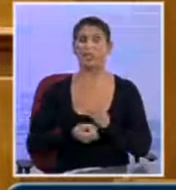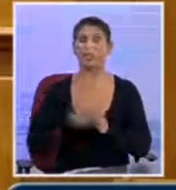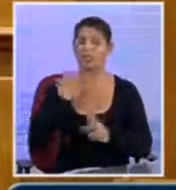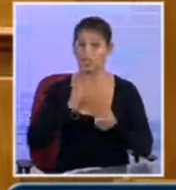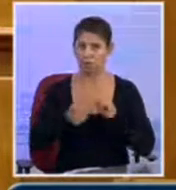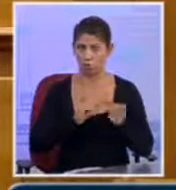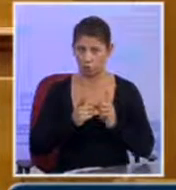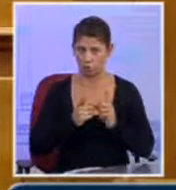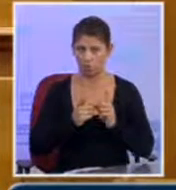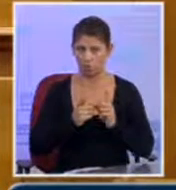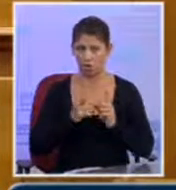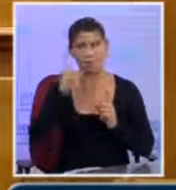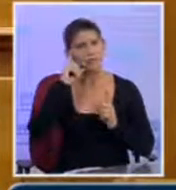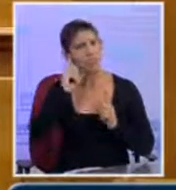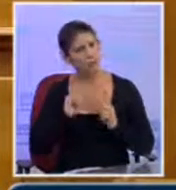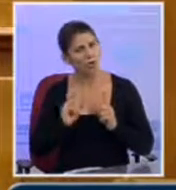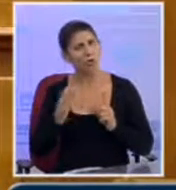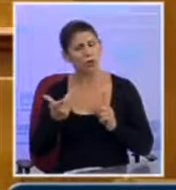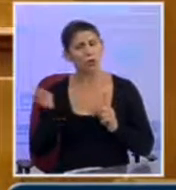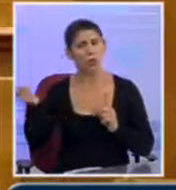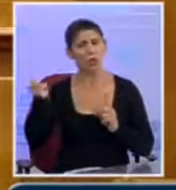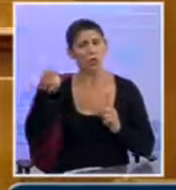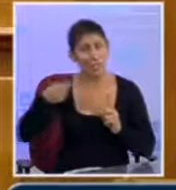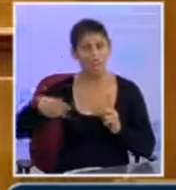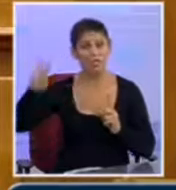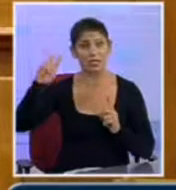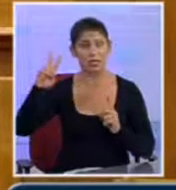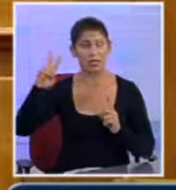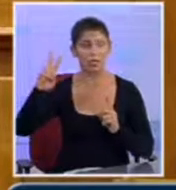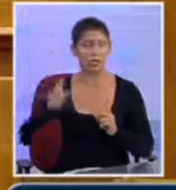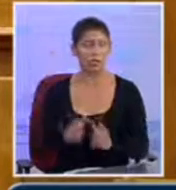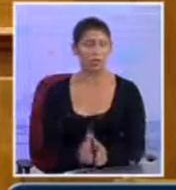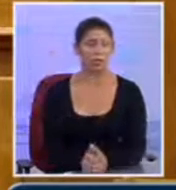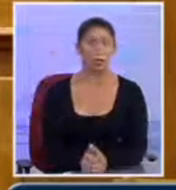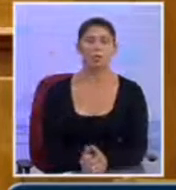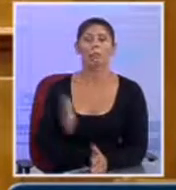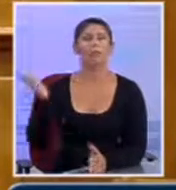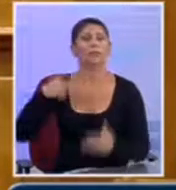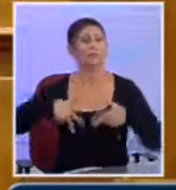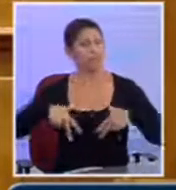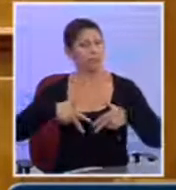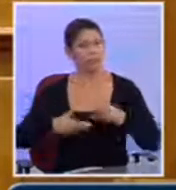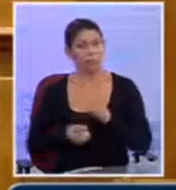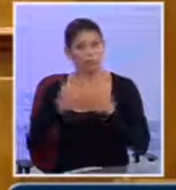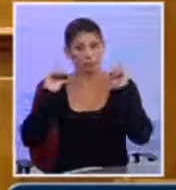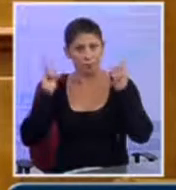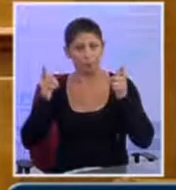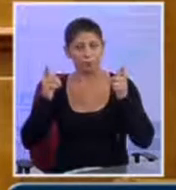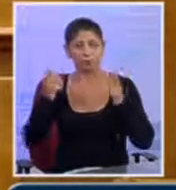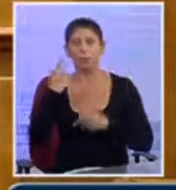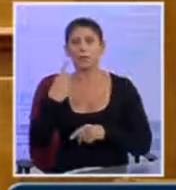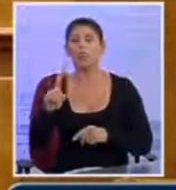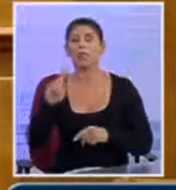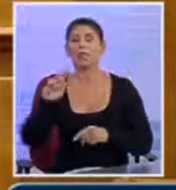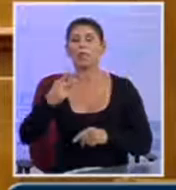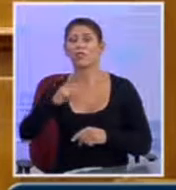συμφωνίας. Γνωρίζαμε ότι το χρέος είχε αυξηθεί όταν κυβέρνησε η Νέα Δημοκρατία με 100